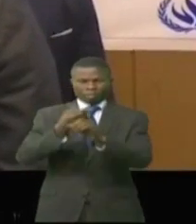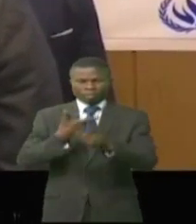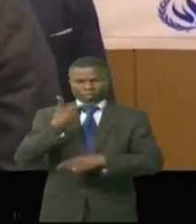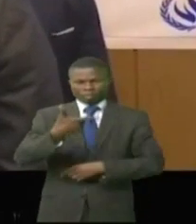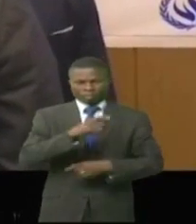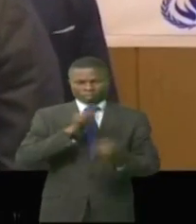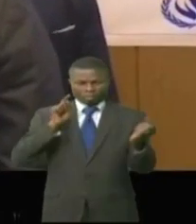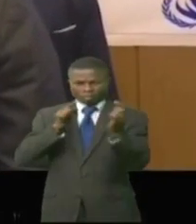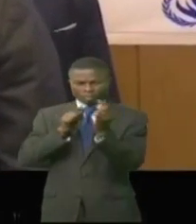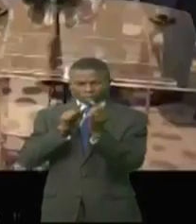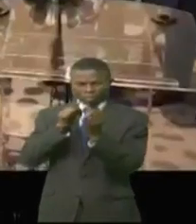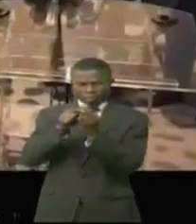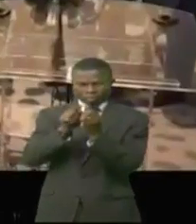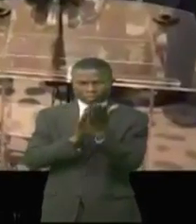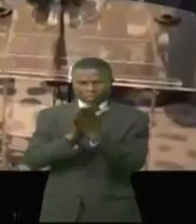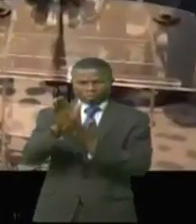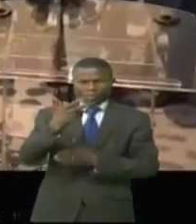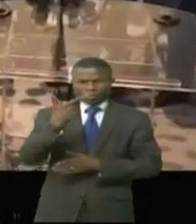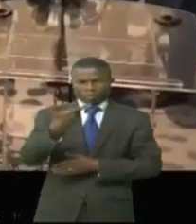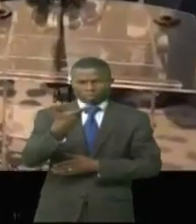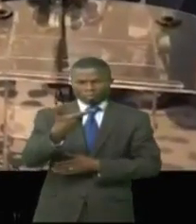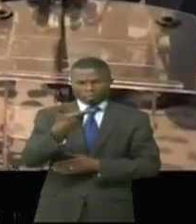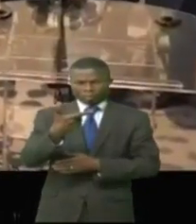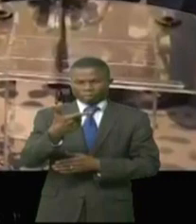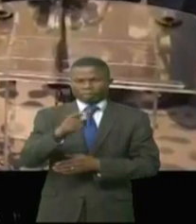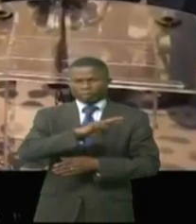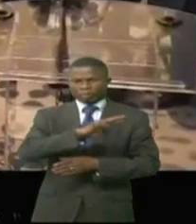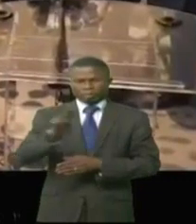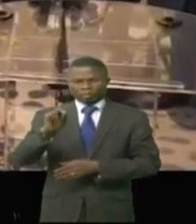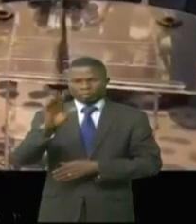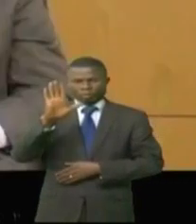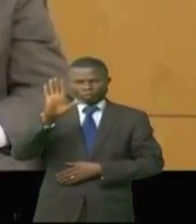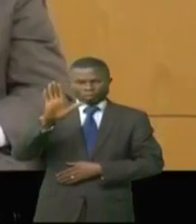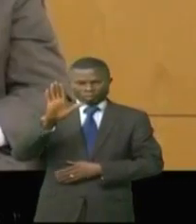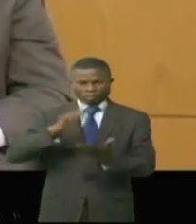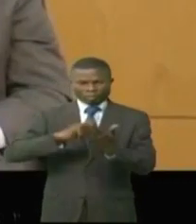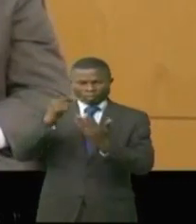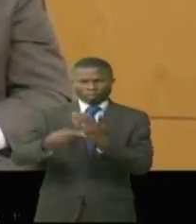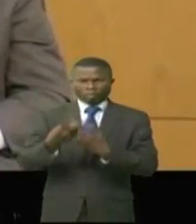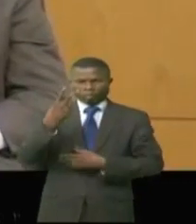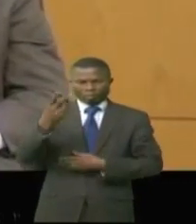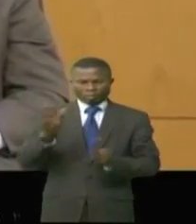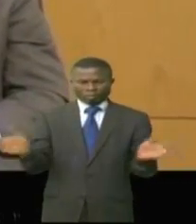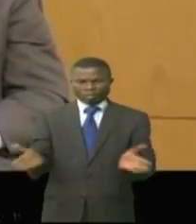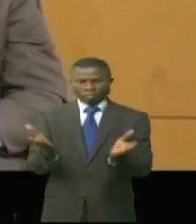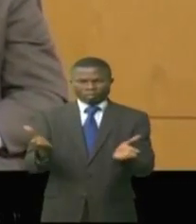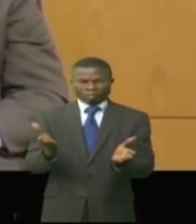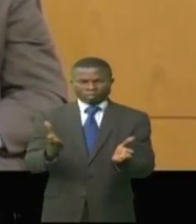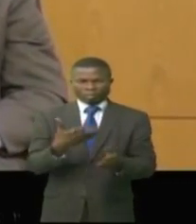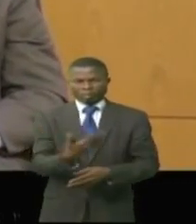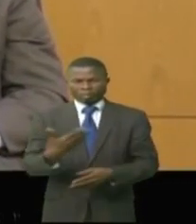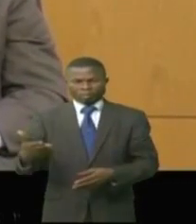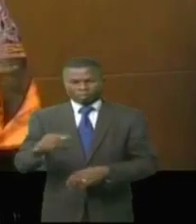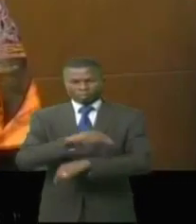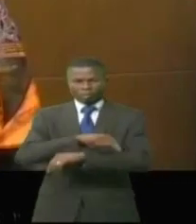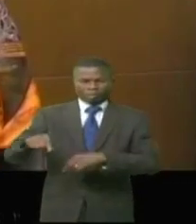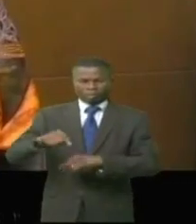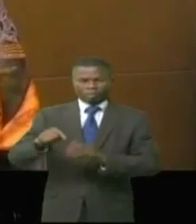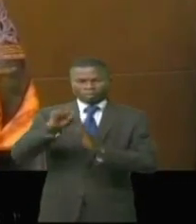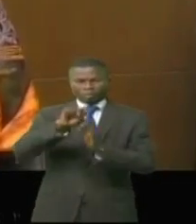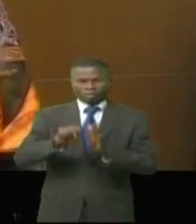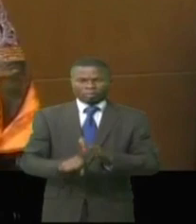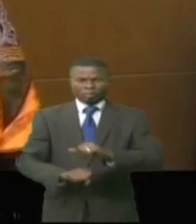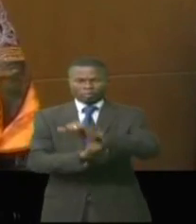15 février 2025. 3 axes prioritaires sont visés, à savoir les renforcements des aspects institutionnels d'appui